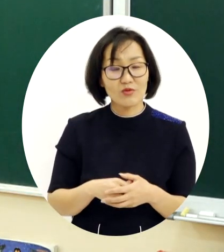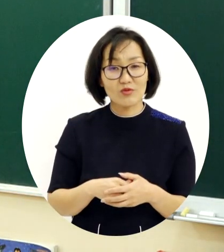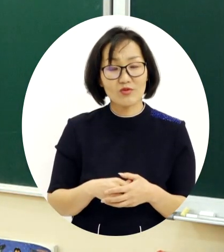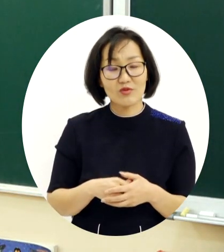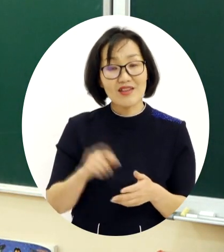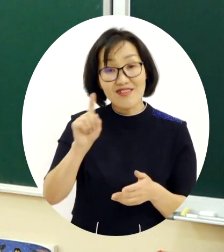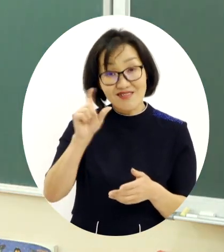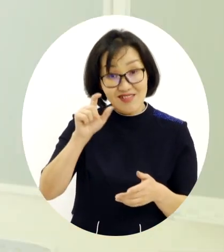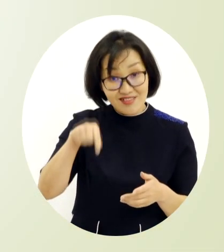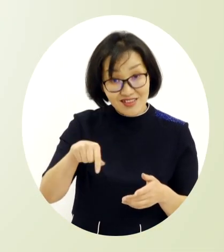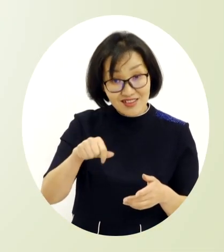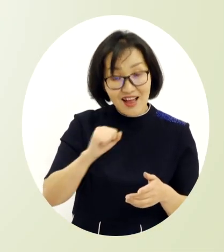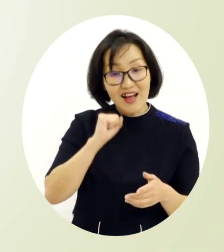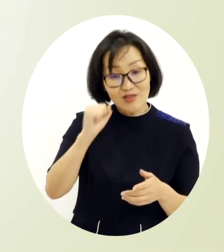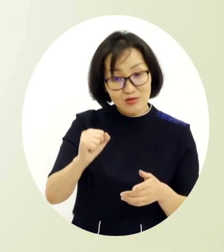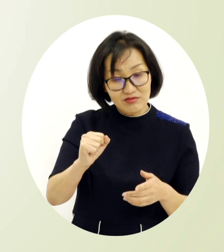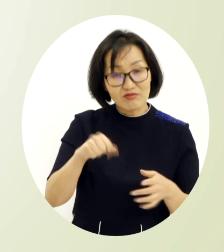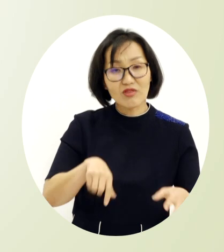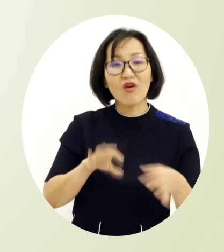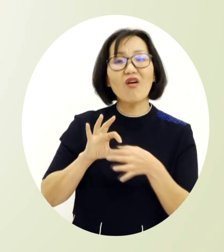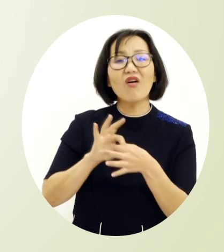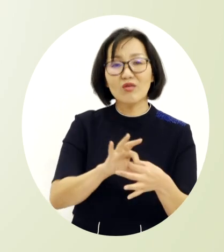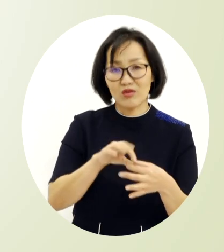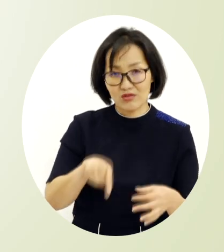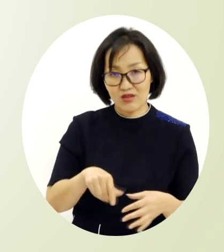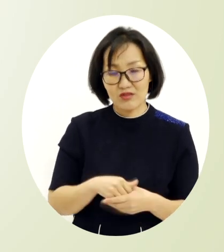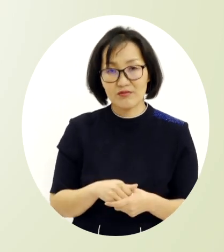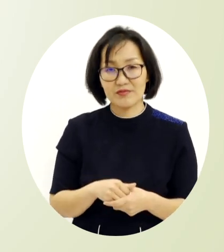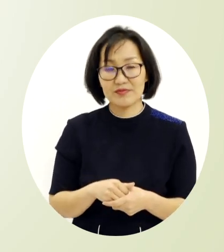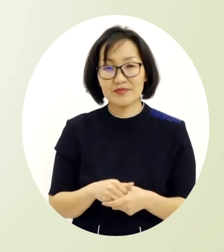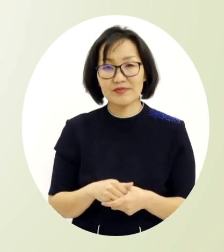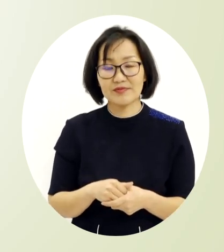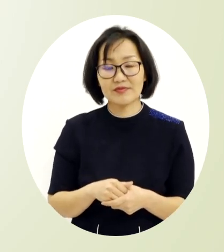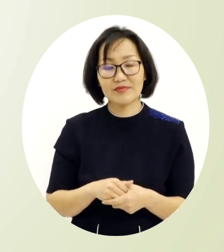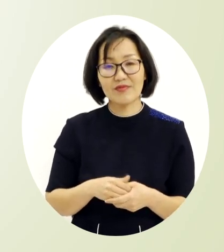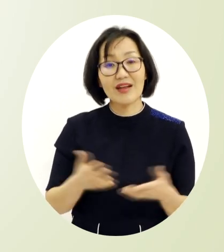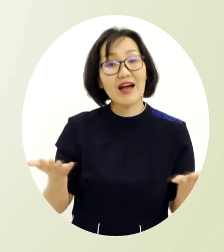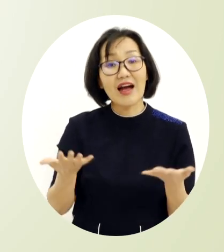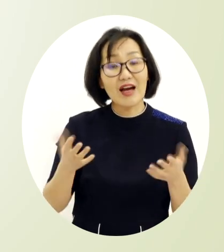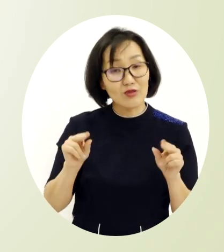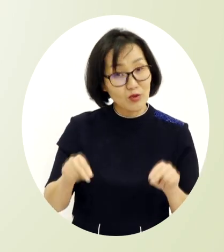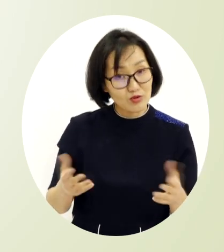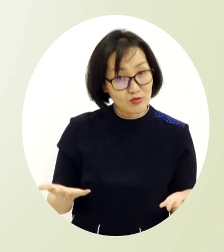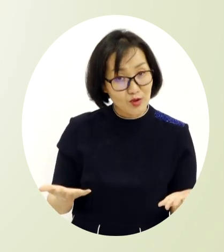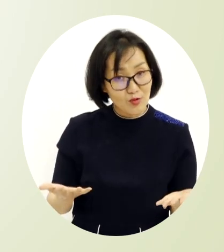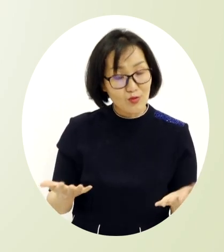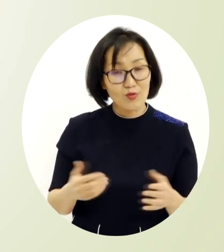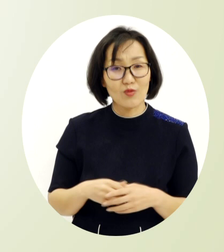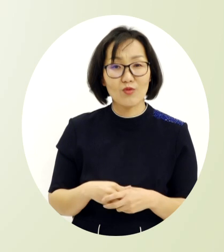маань хизээ гэсэн асуултанд хамаатай байх нь. За тэгвэл хаан болсон байж болох